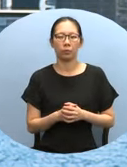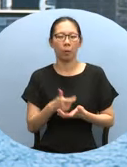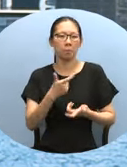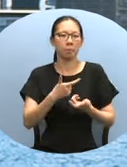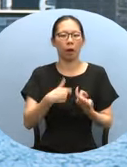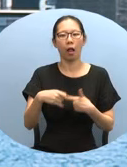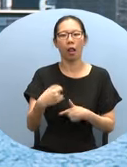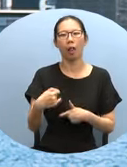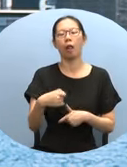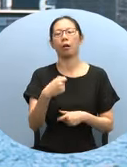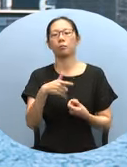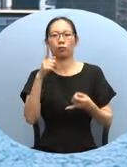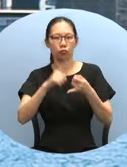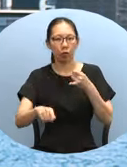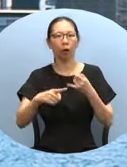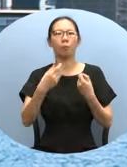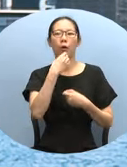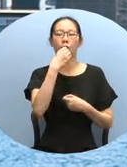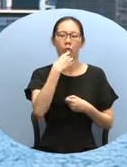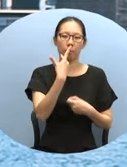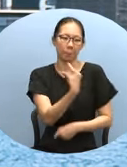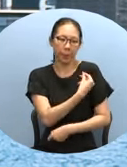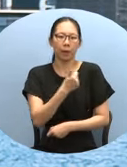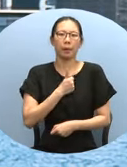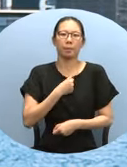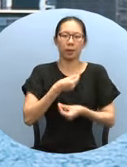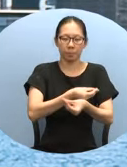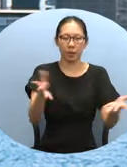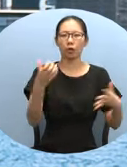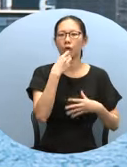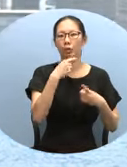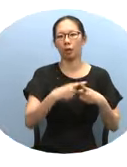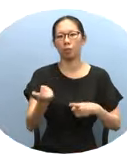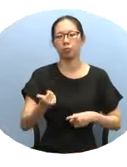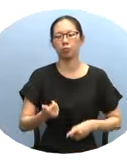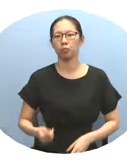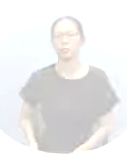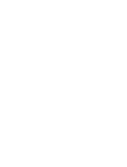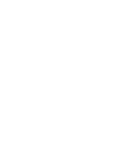陣時候咧，我哋亦都係有足夠嘅劑量咧去供應咧全港嘅人口嘅。